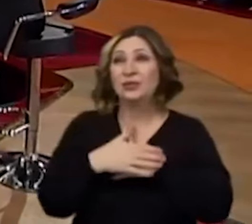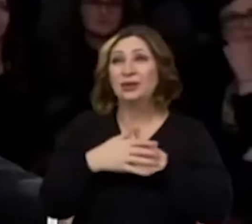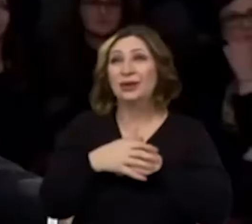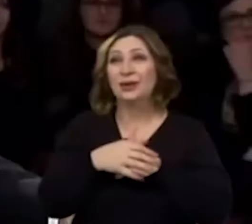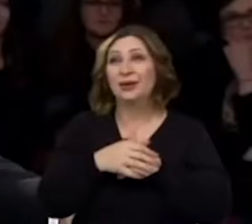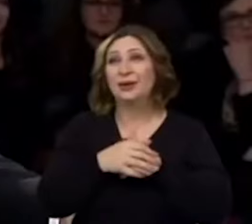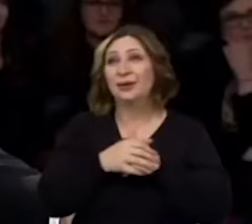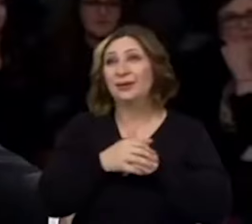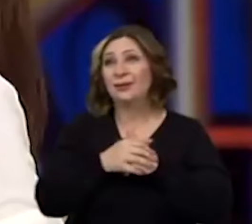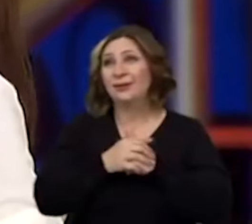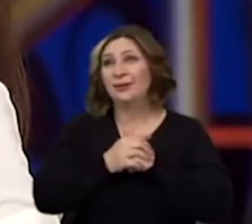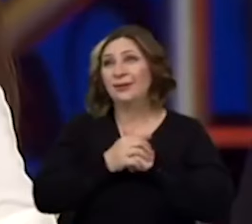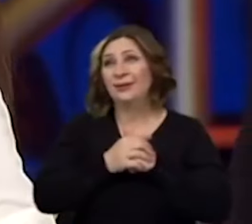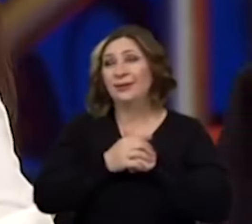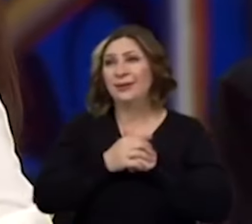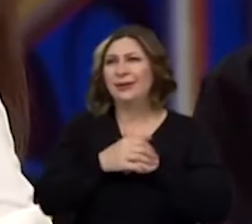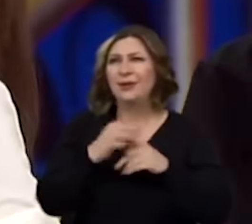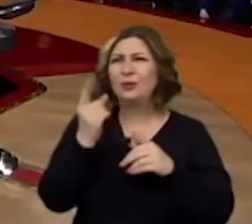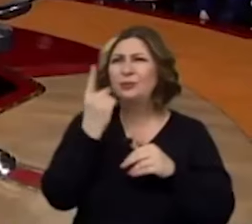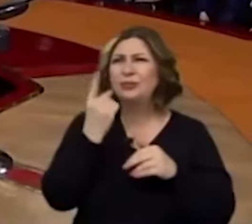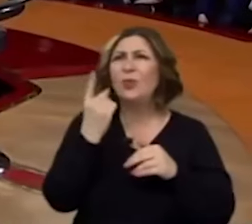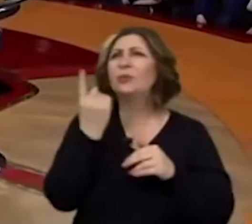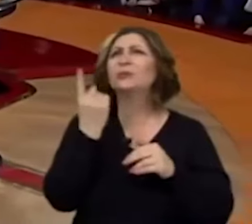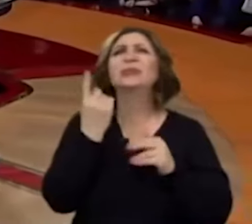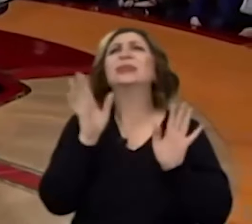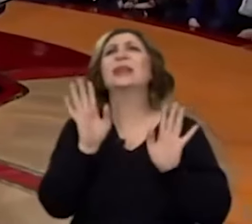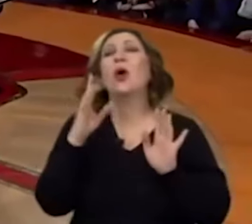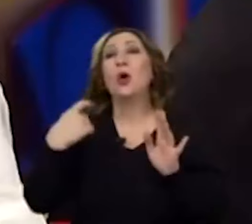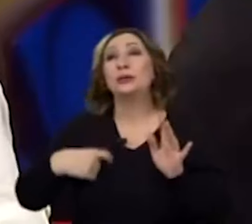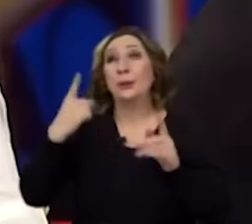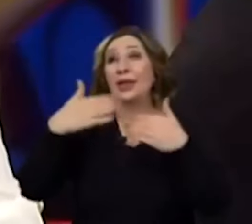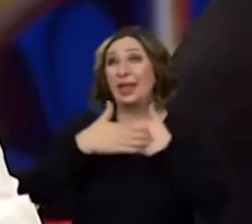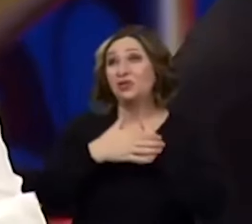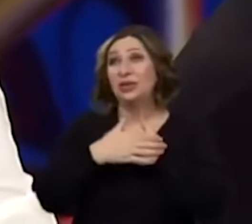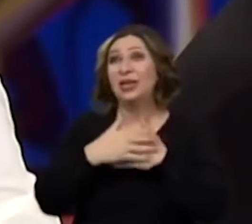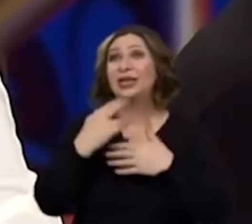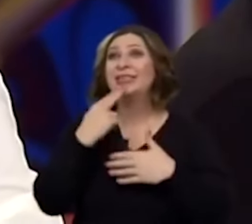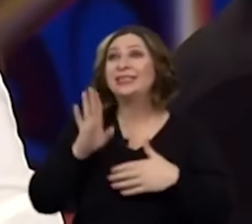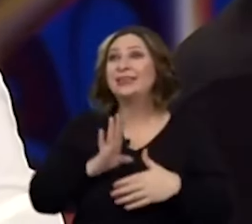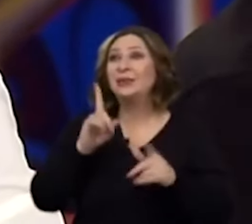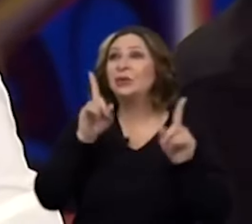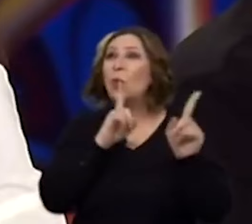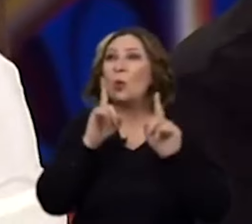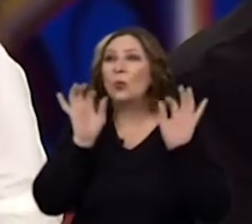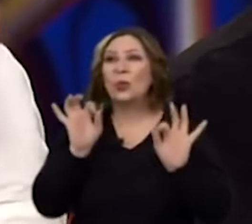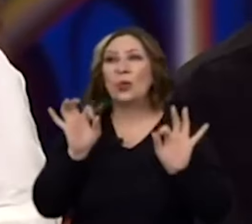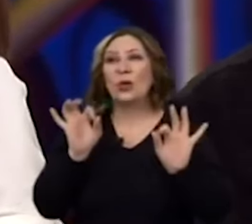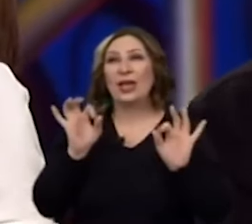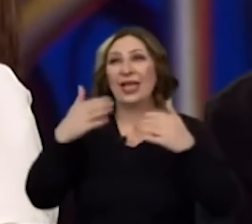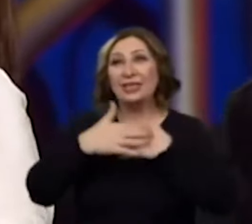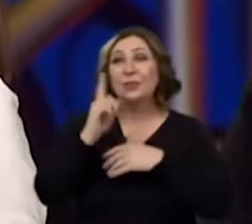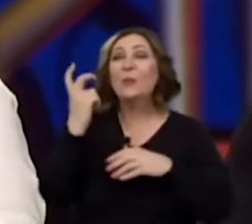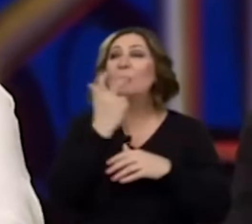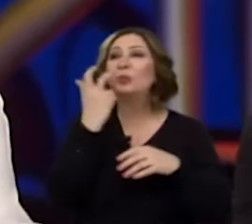kitap alır, bir şey alır. Bu öyle ne bir ya? Şey, öyle bir durum değil, özel bir gece. Kızının bir doğum günü gecesinde bir